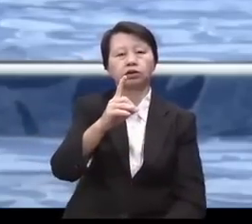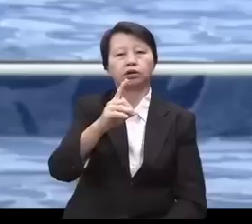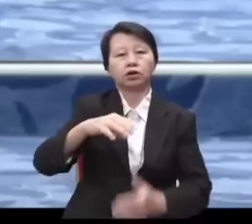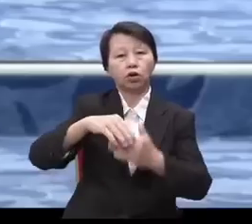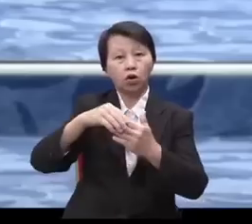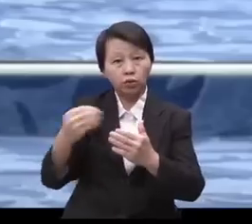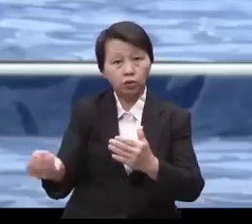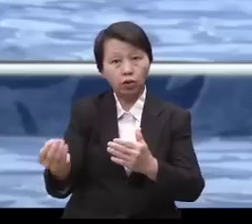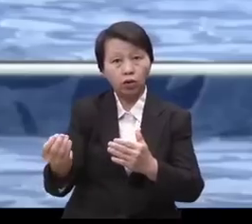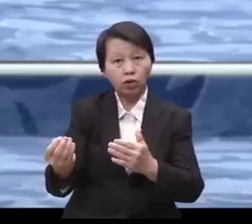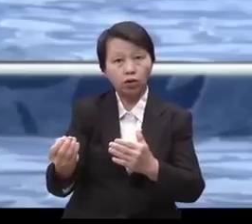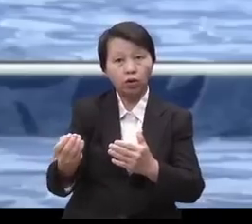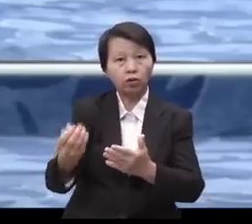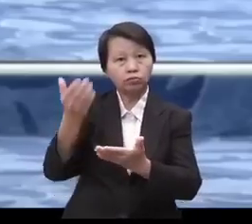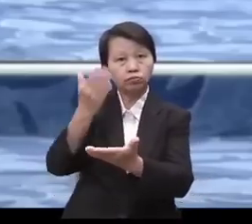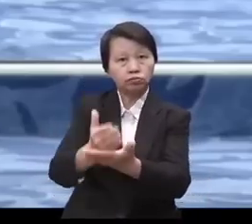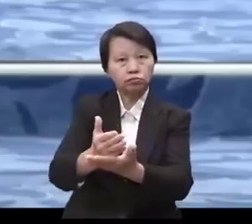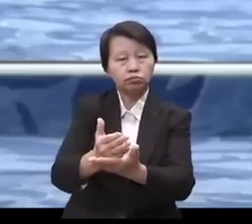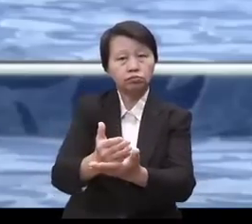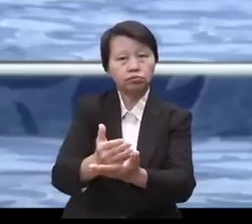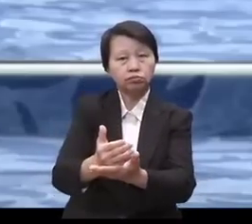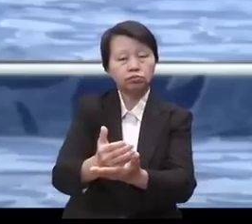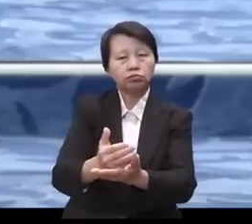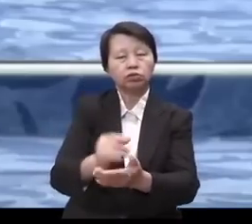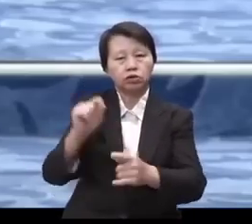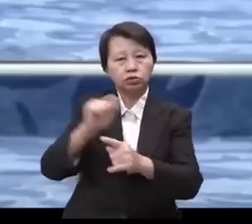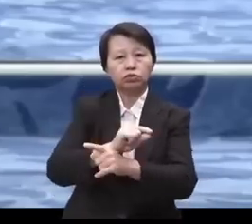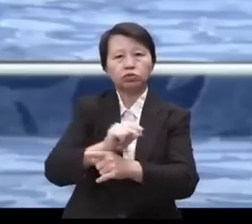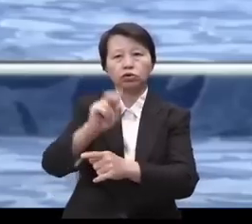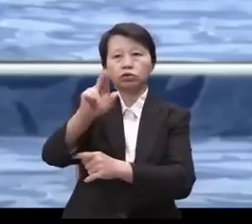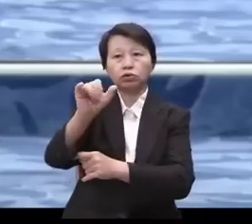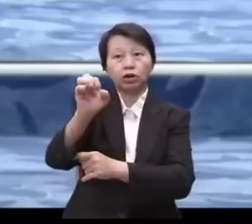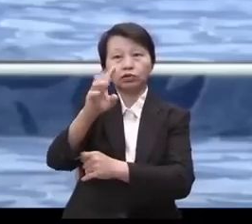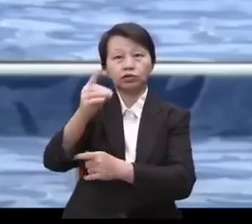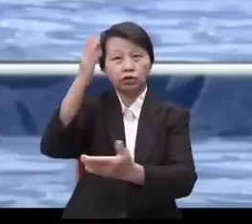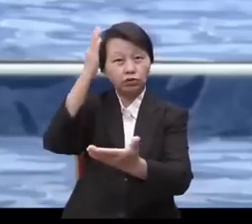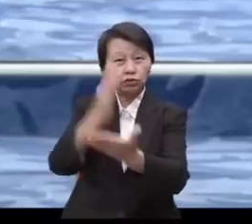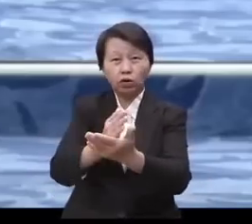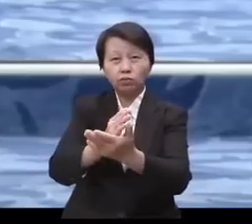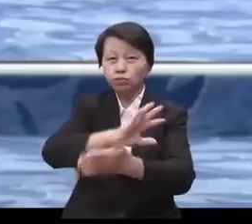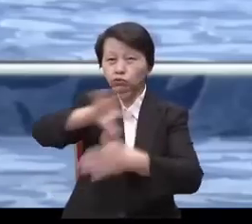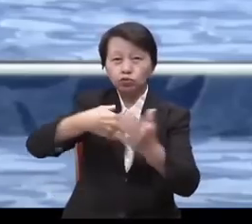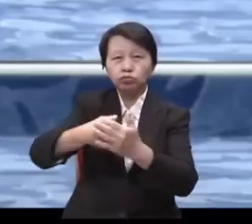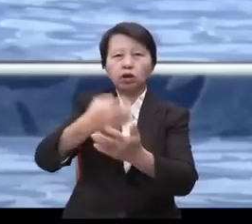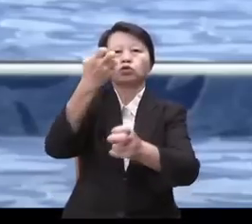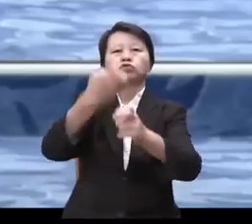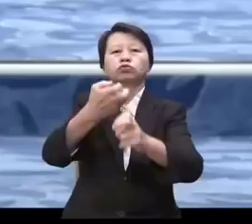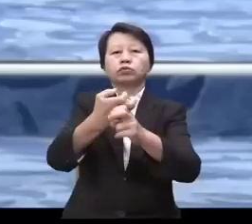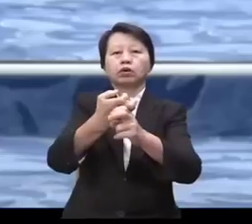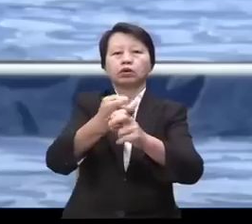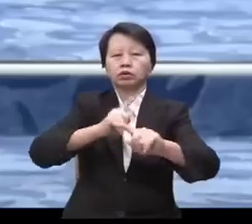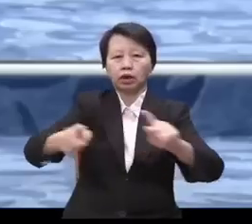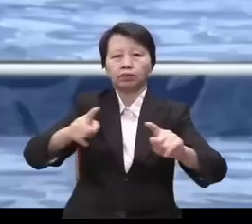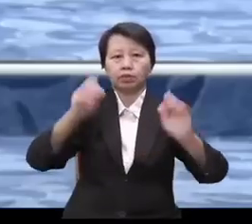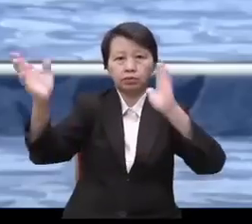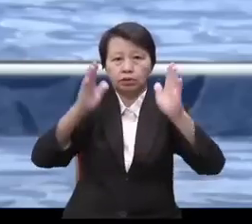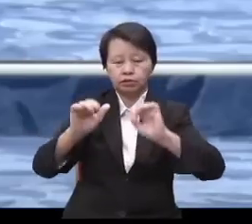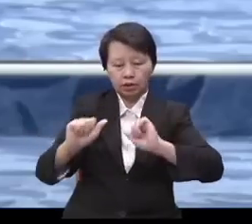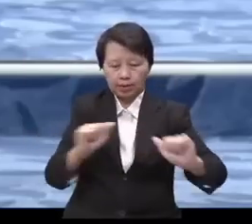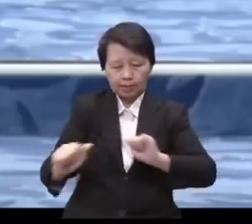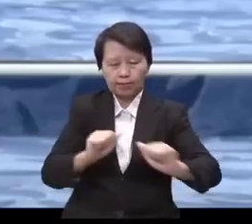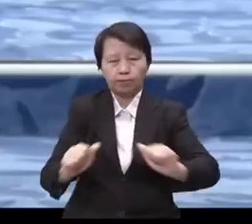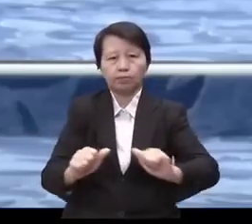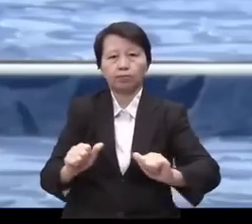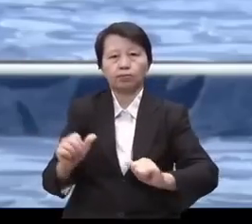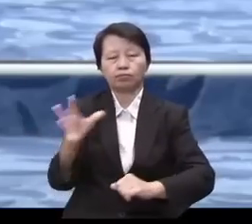untuk menghentikan sama sekali penggunaan dolar itu agak sukar. Tetapi Malaysia agak lebih aktif